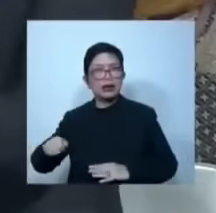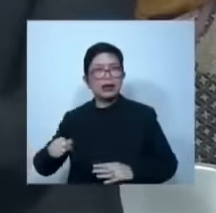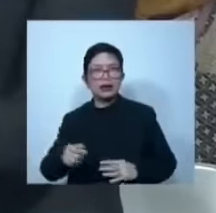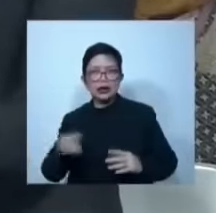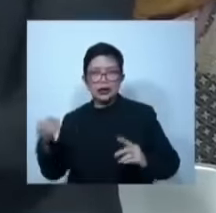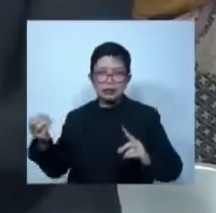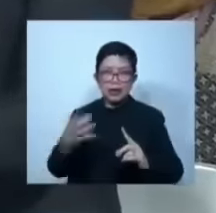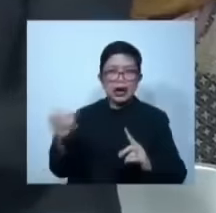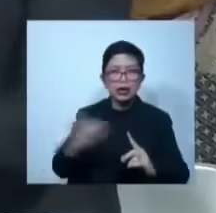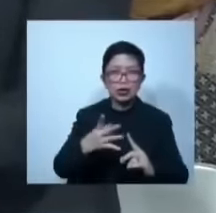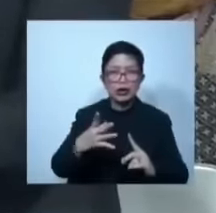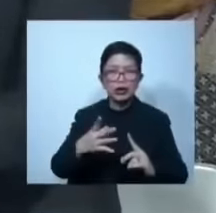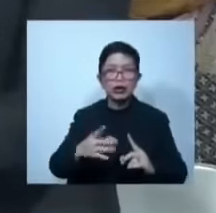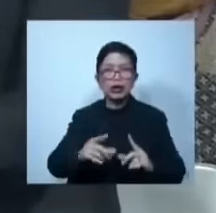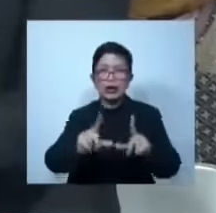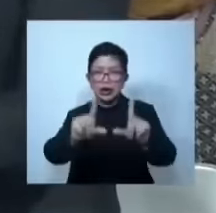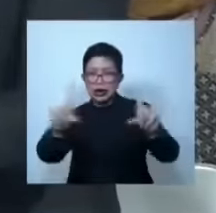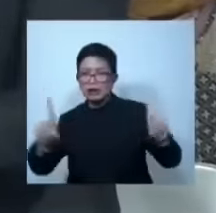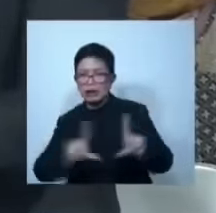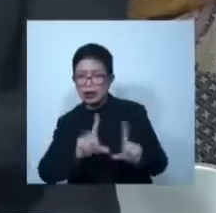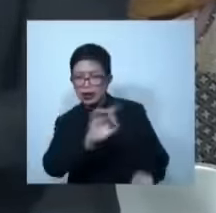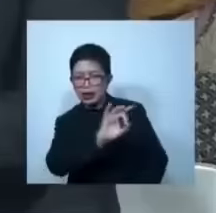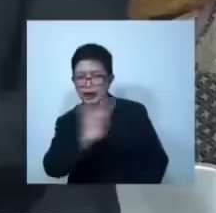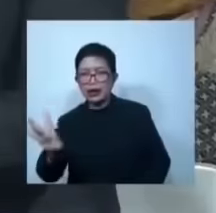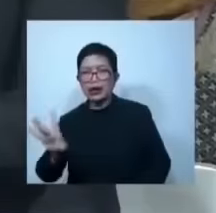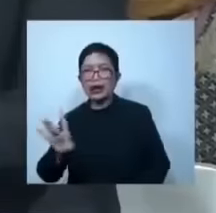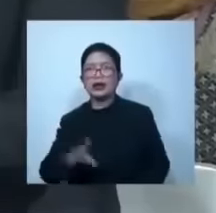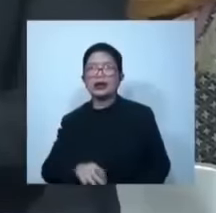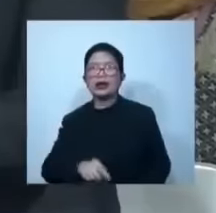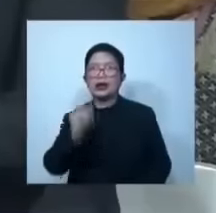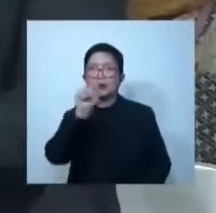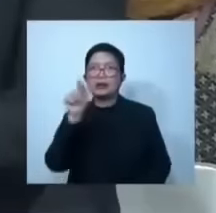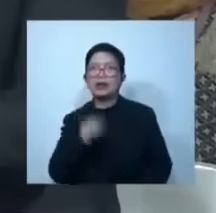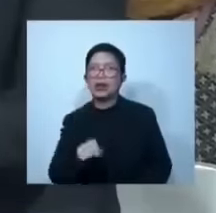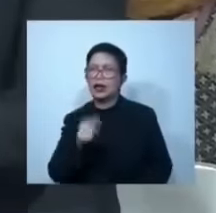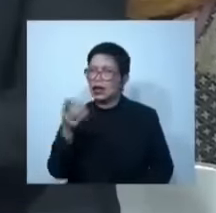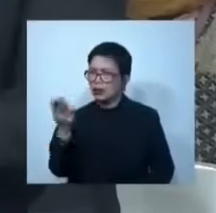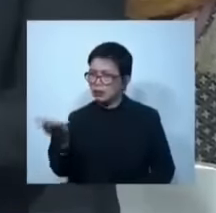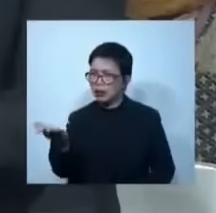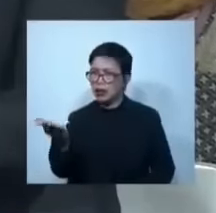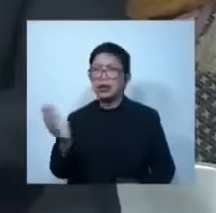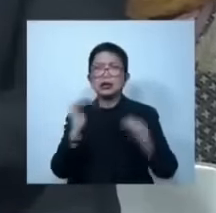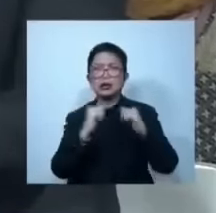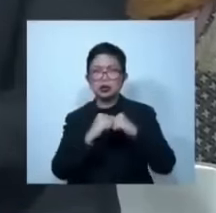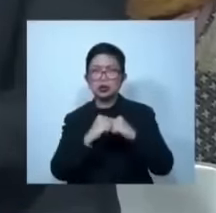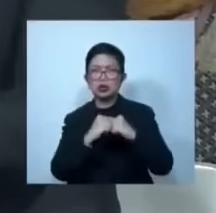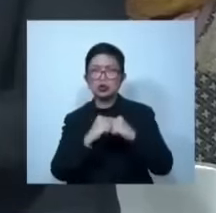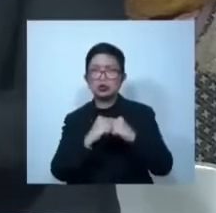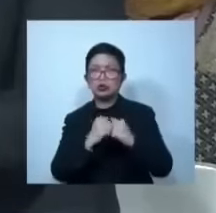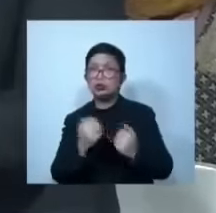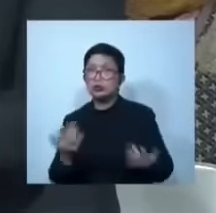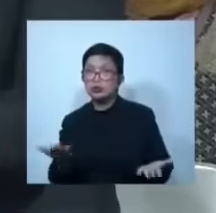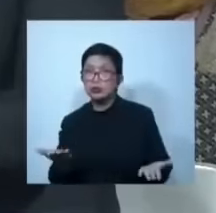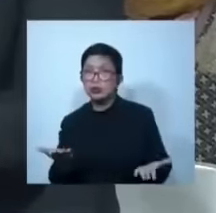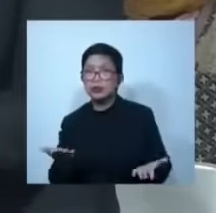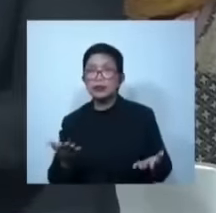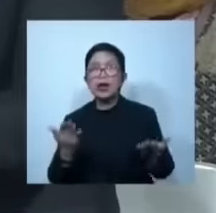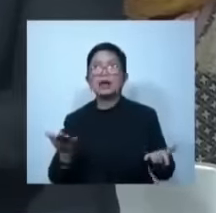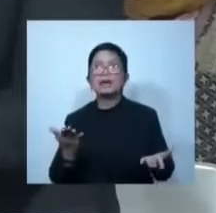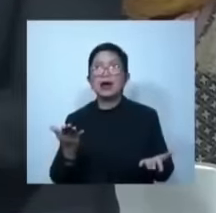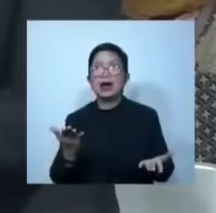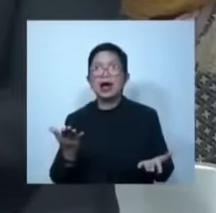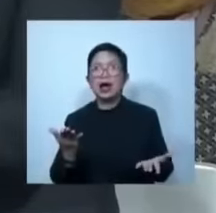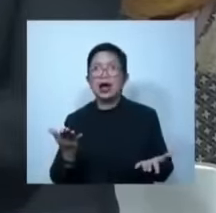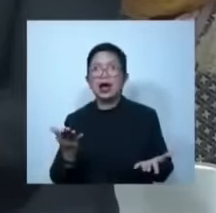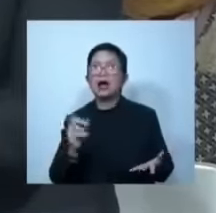kekuasaan lainnya. Pertanyaannya, apakah Anda setuju dengan pernyataan tersebut? Apa